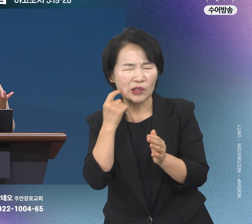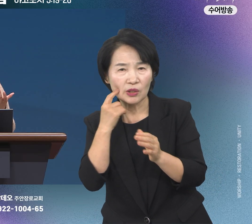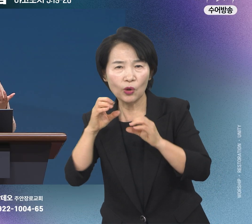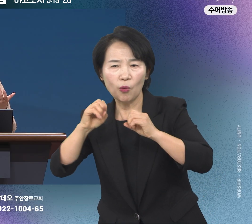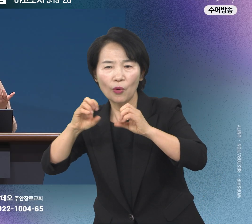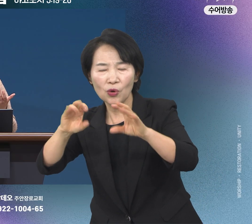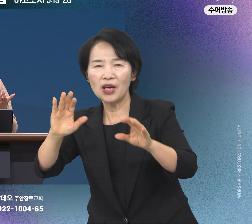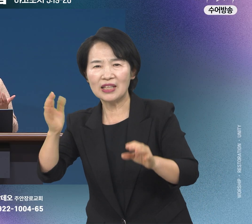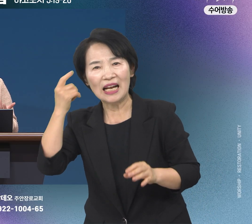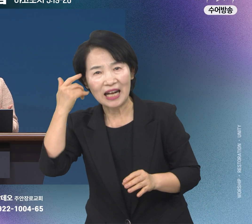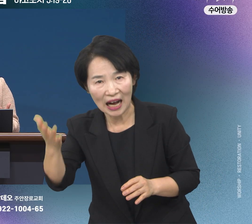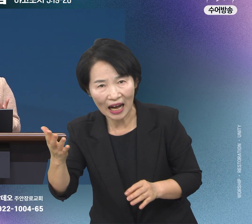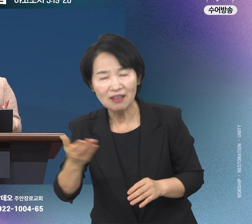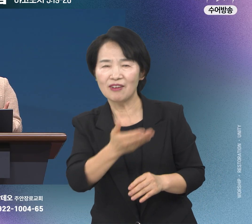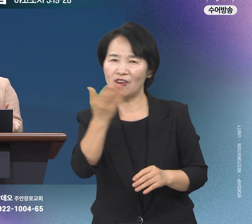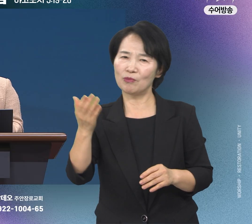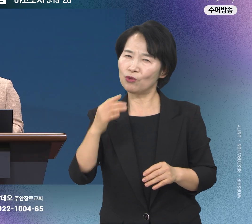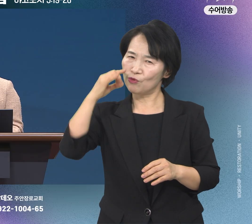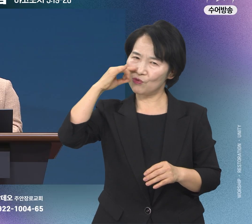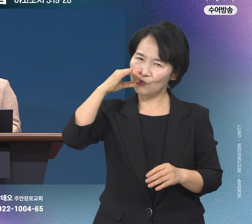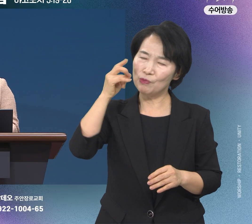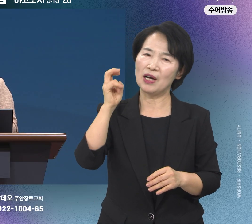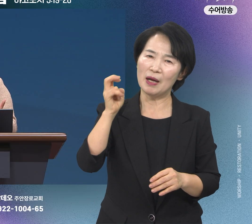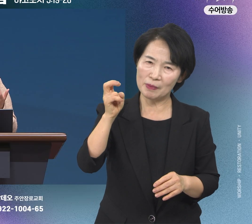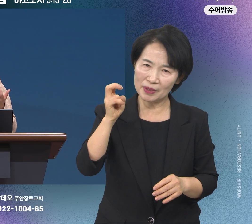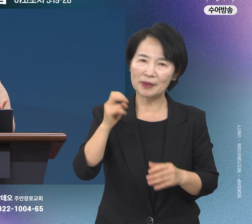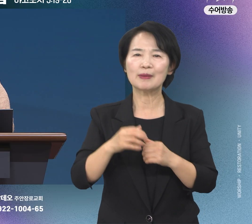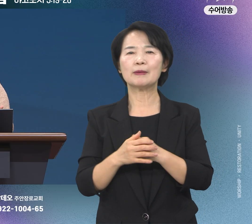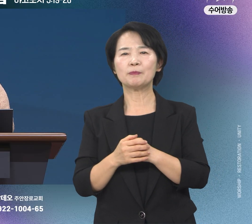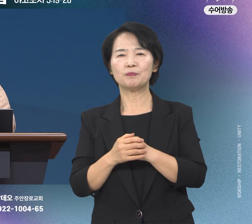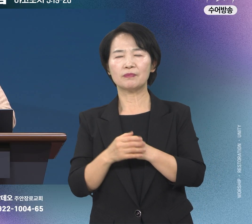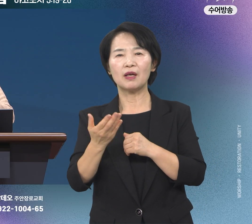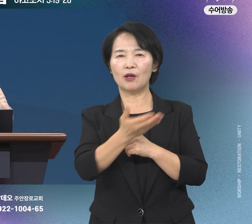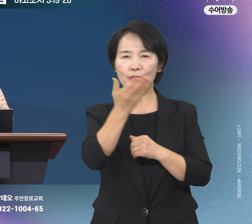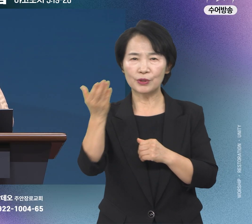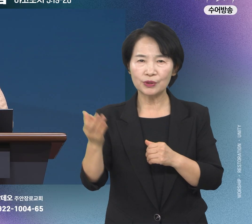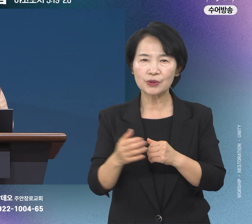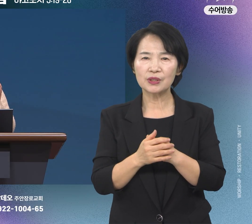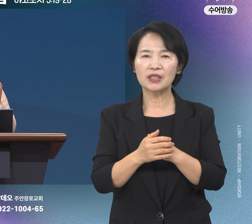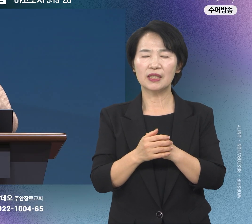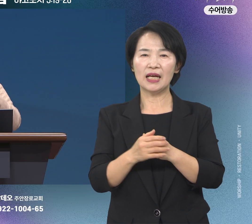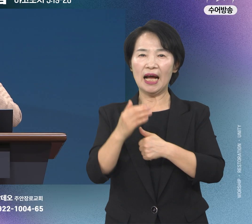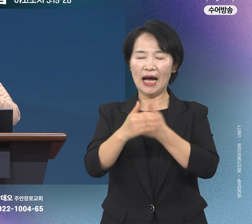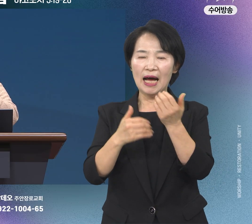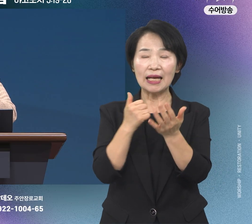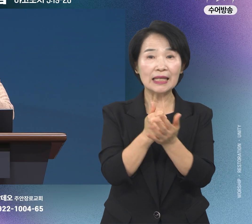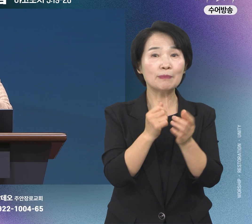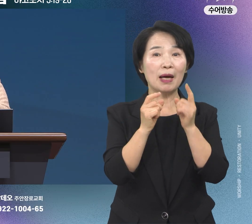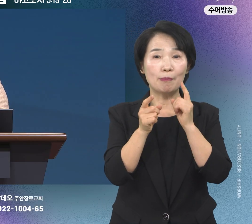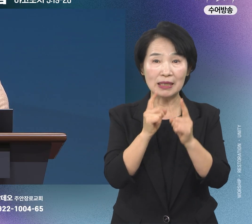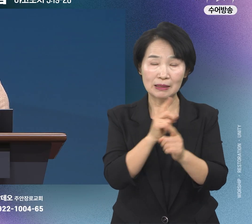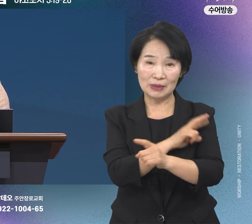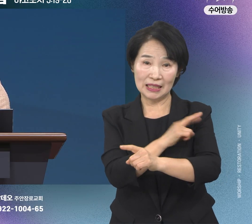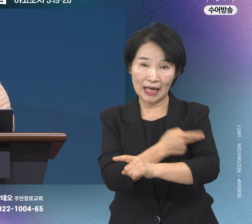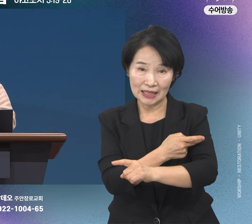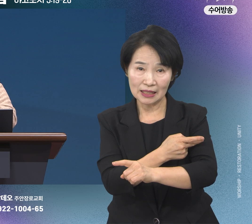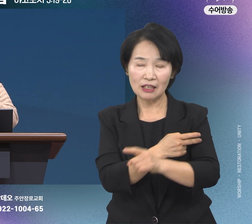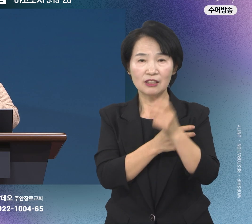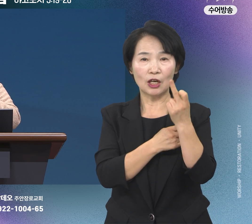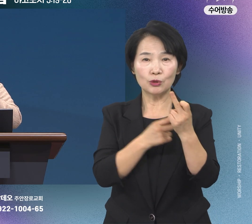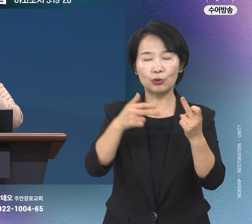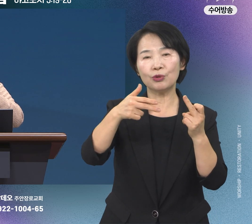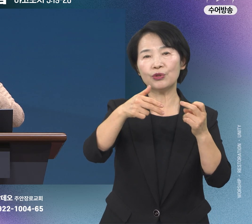배운 신천지에서 가리킨 그 논리는 이거였습니다. 신천지, 이 하나님의 말씀 12지파를 세워야